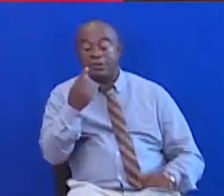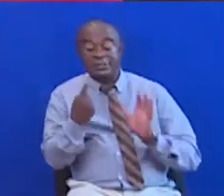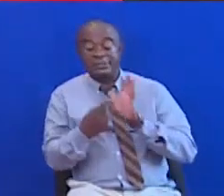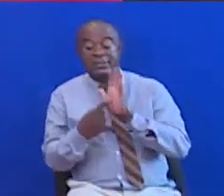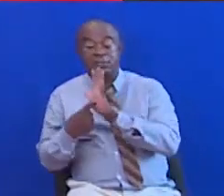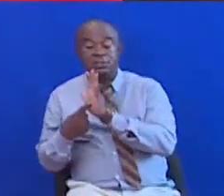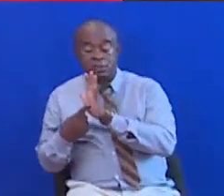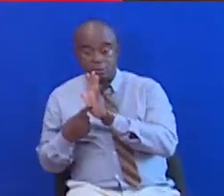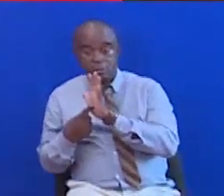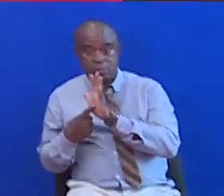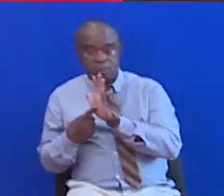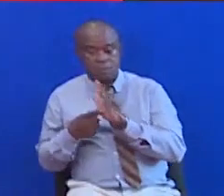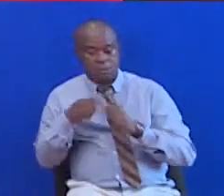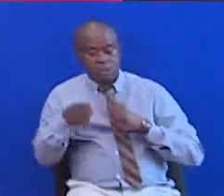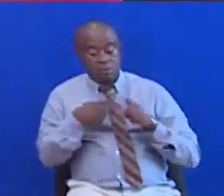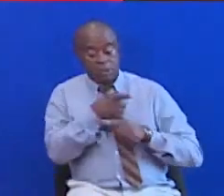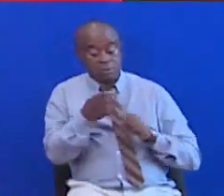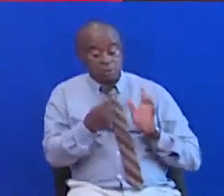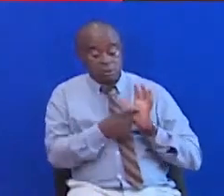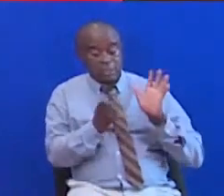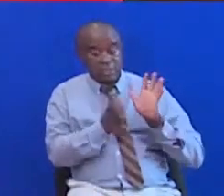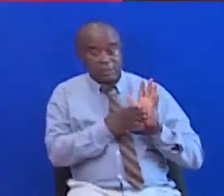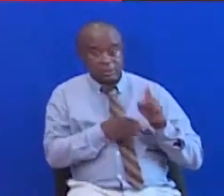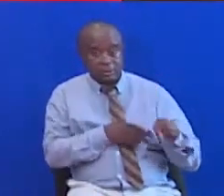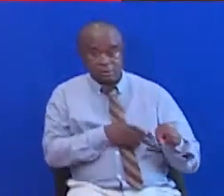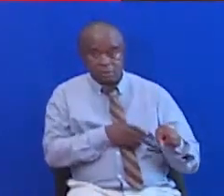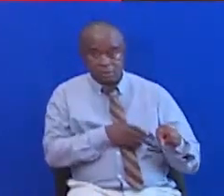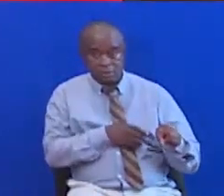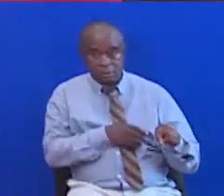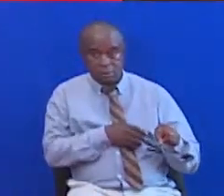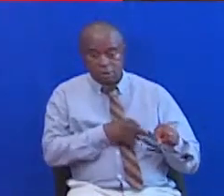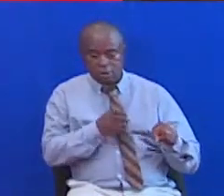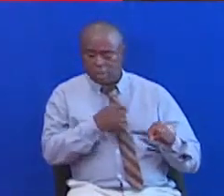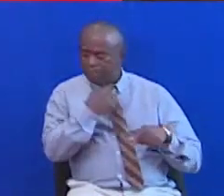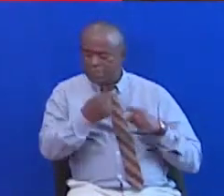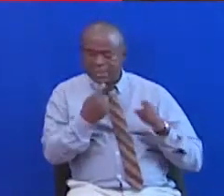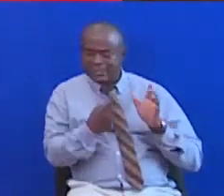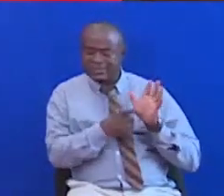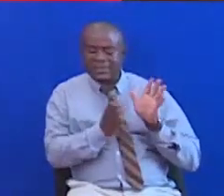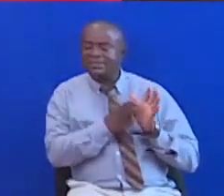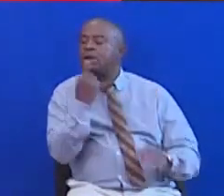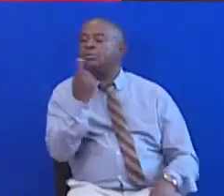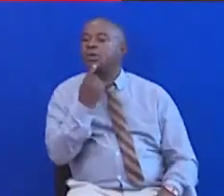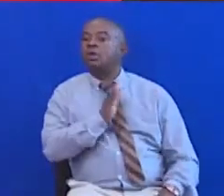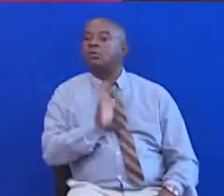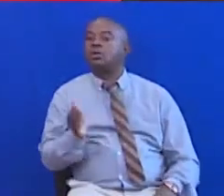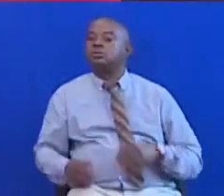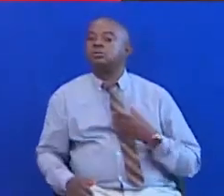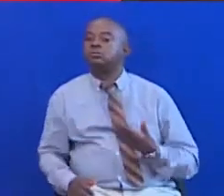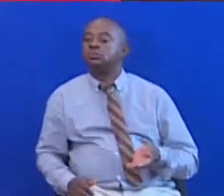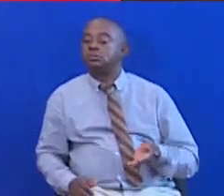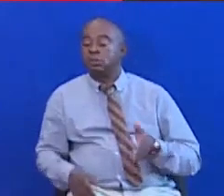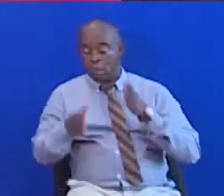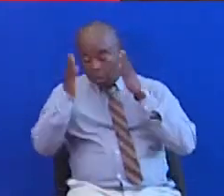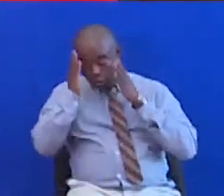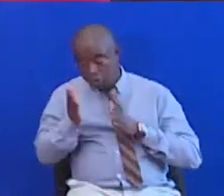434.66. Miradi hii 69, sizungumzi miradi yote kiujumla wote. Mheshimiwa Mwenyekiti,